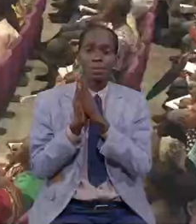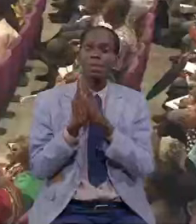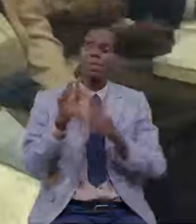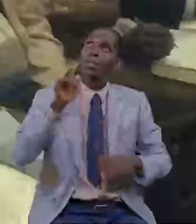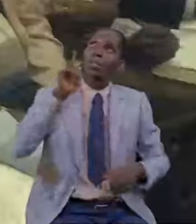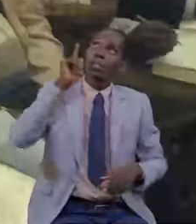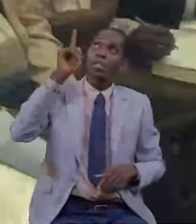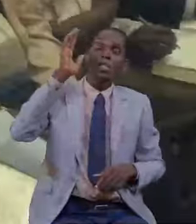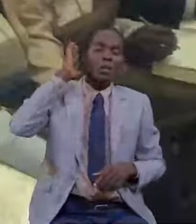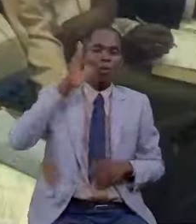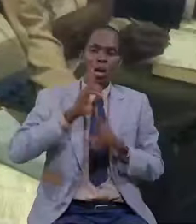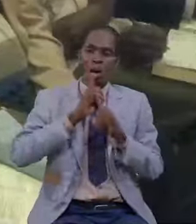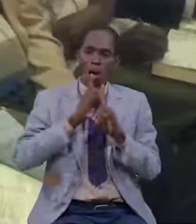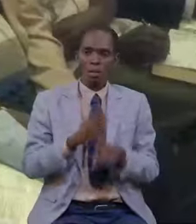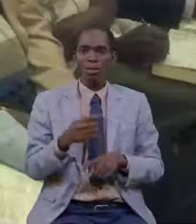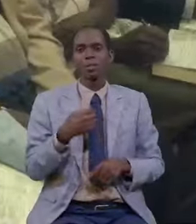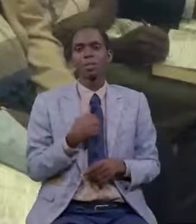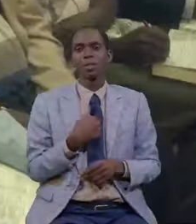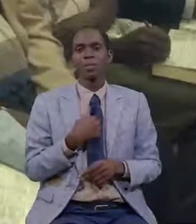il répondra.